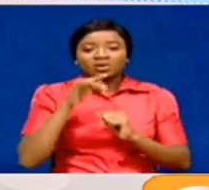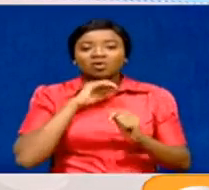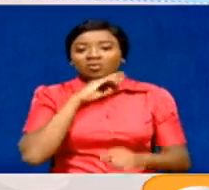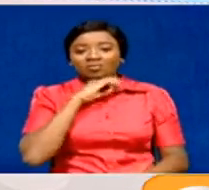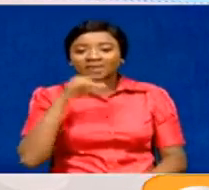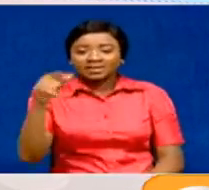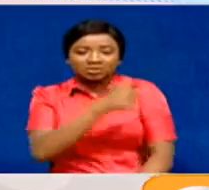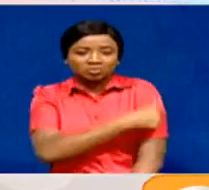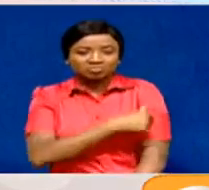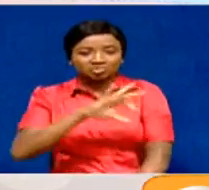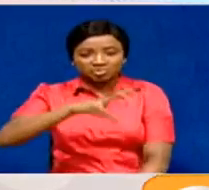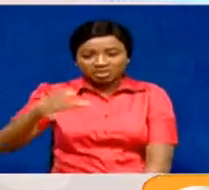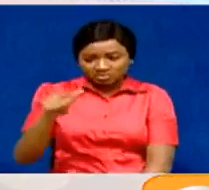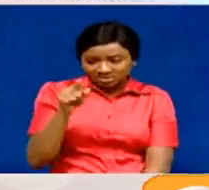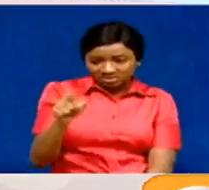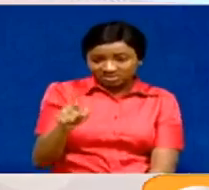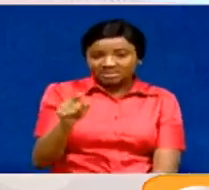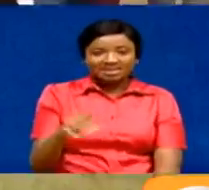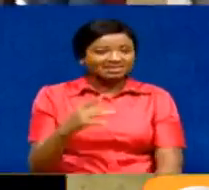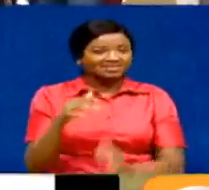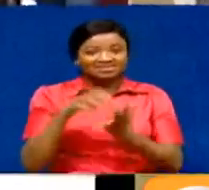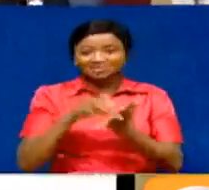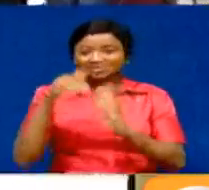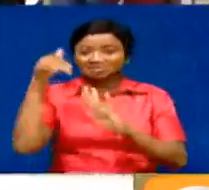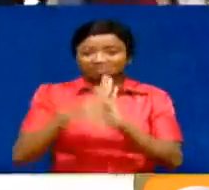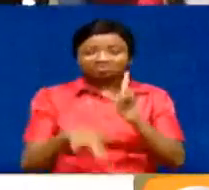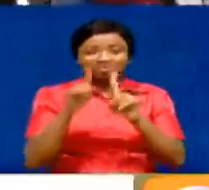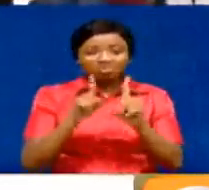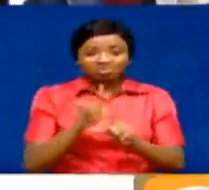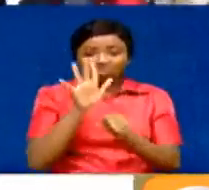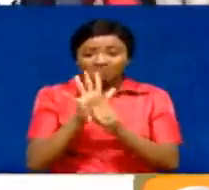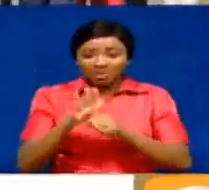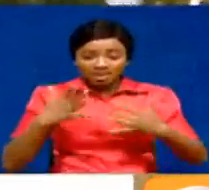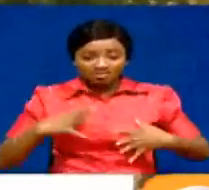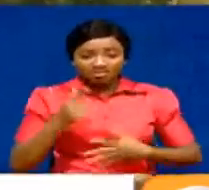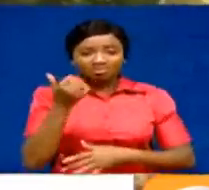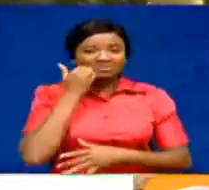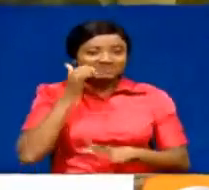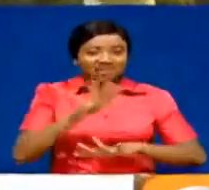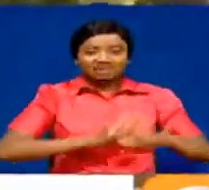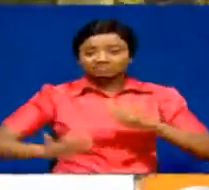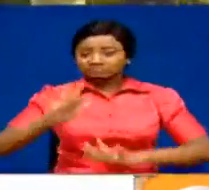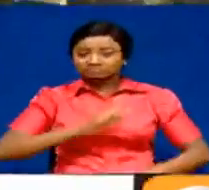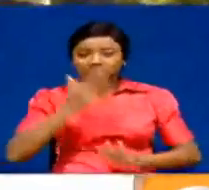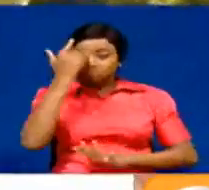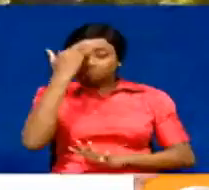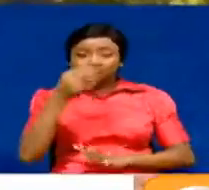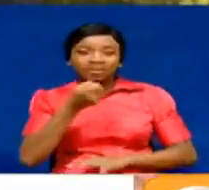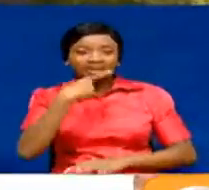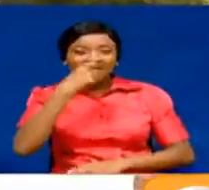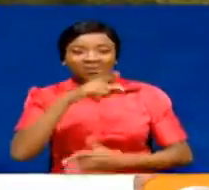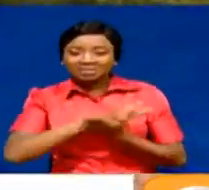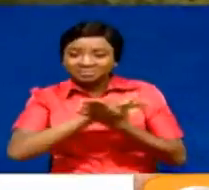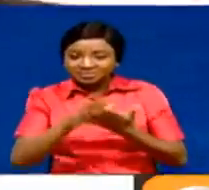ya hospitali ya kaunti ndogo ya Kilgoris. Kulingana nao, wagonjwa wengi wanahangaika kwa sababu ya uhaba wa dawa na